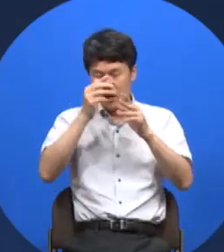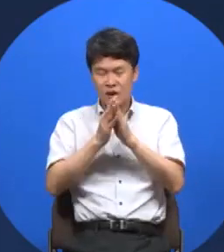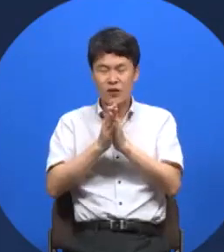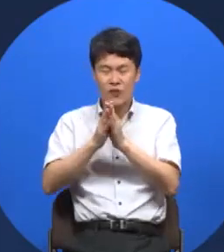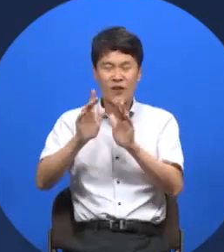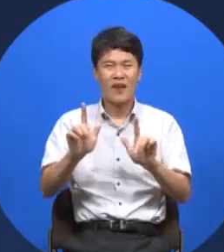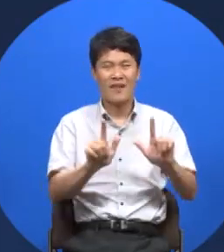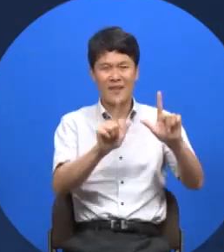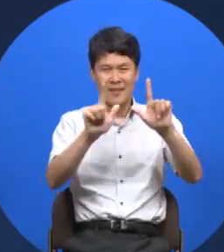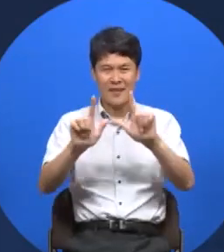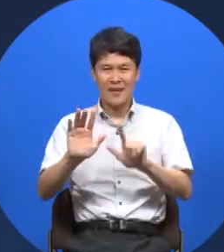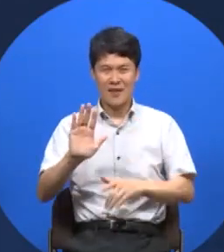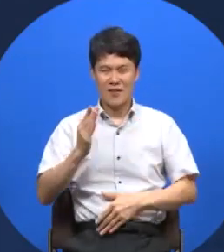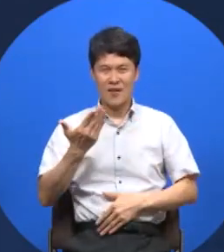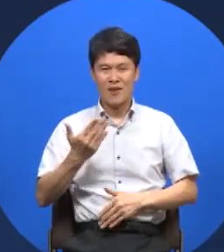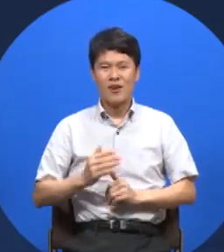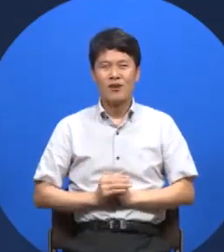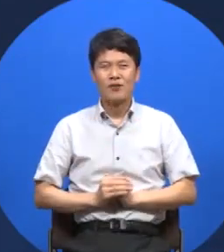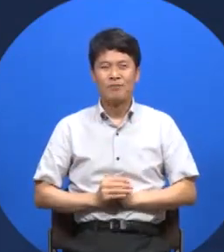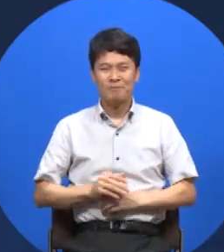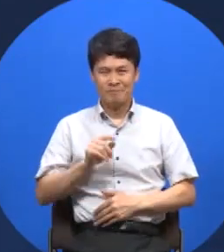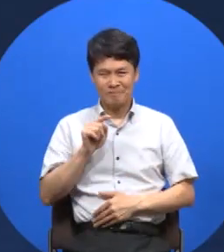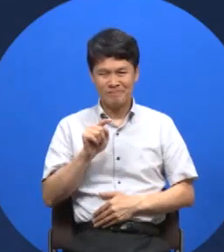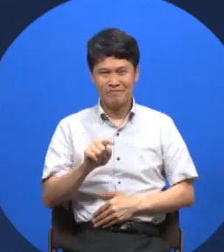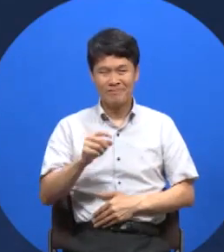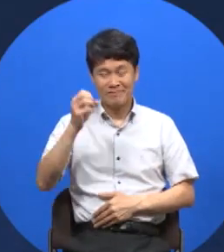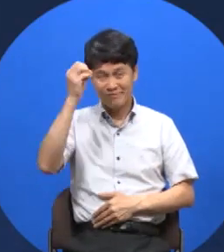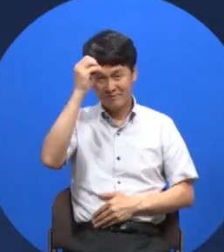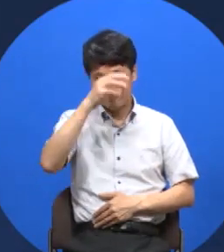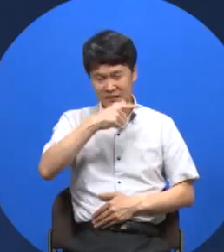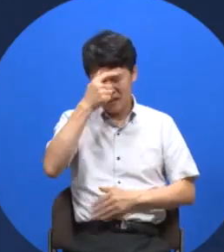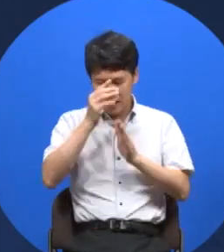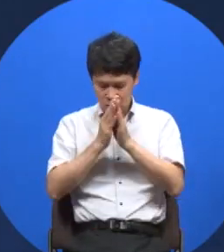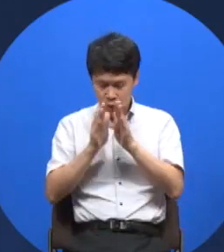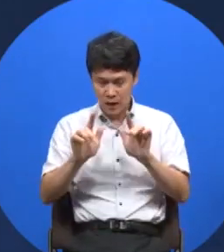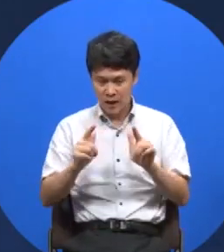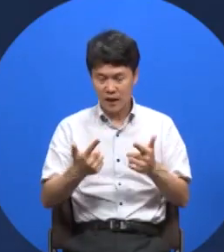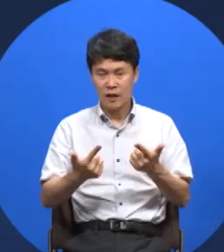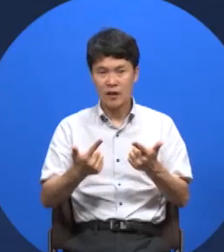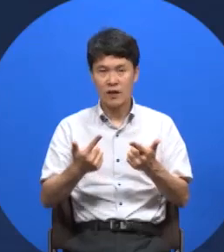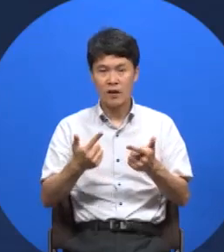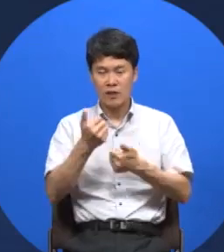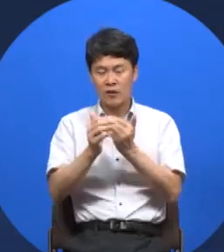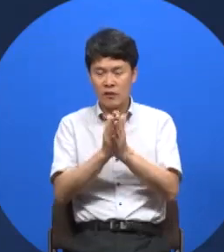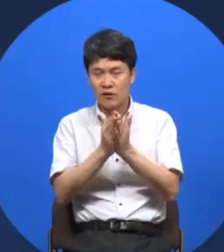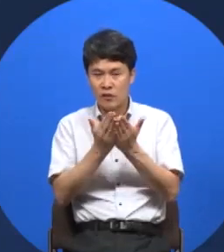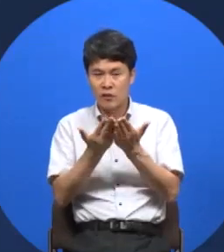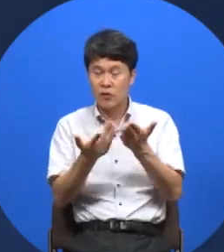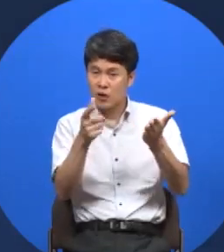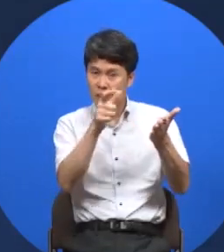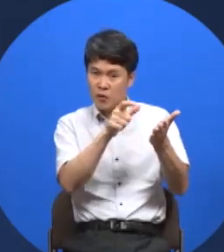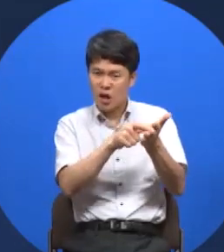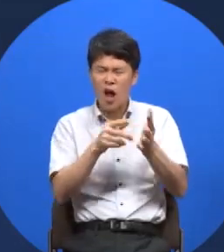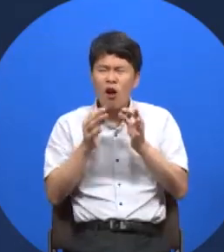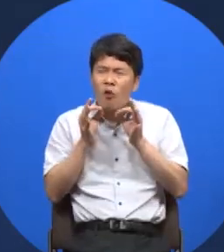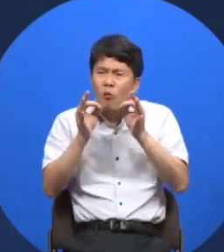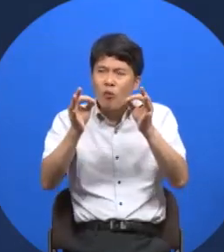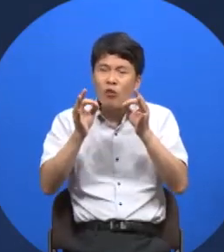살아나기 시작한 것입니다. 그것도 그냥 기도가 아니라 성경은 말하기를